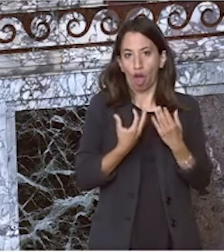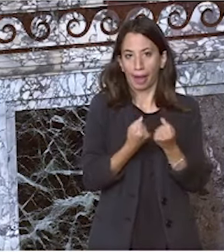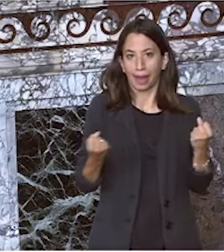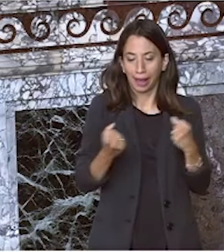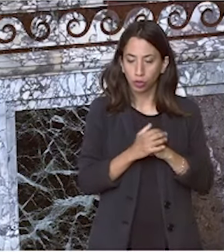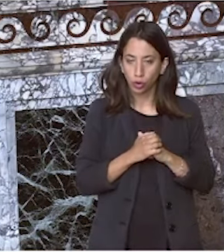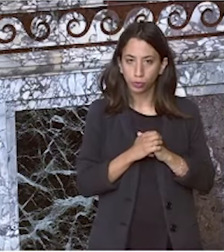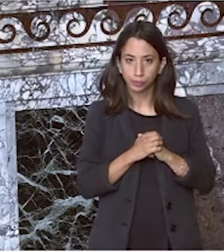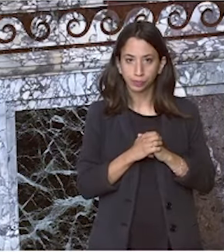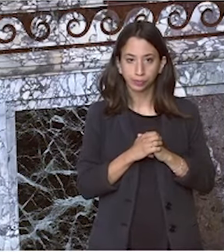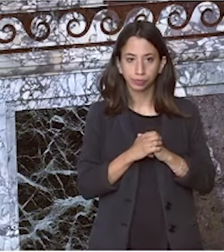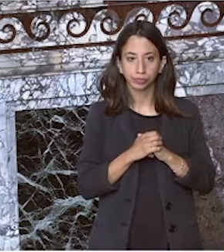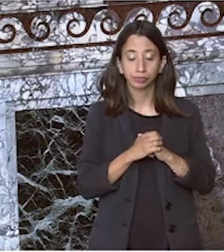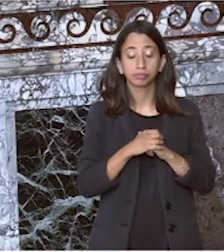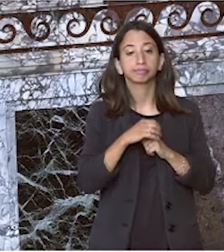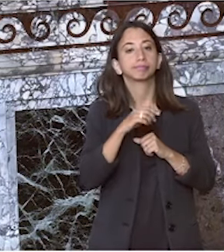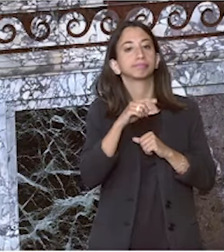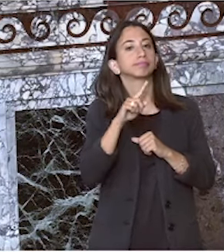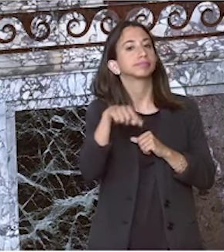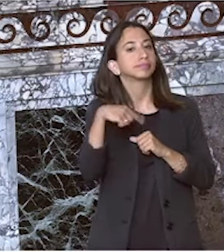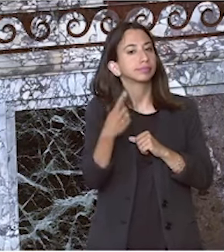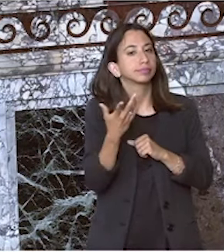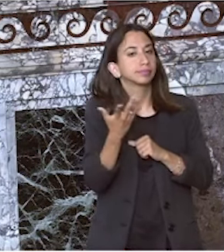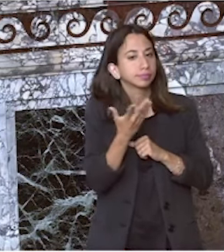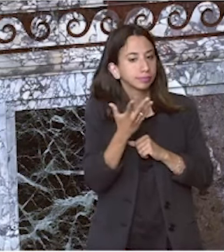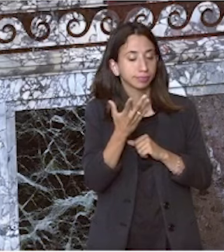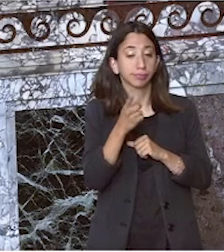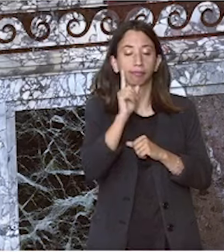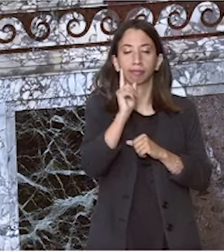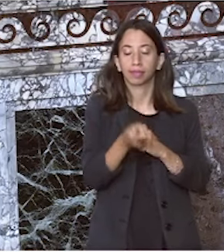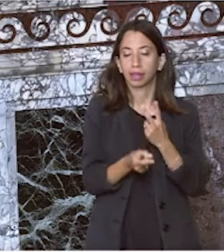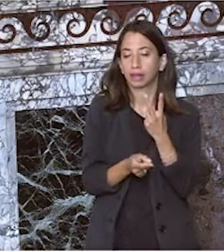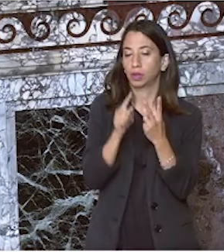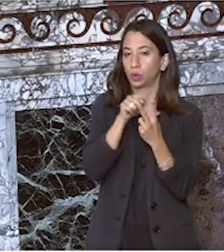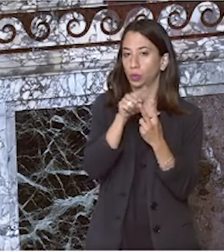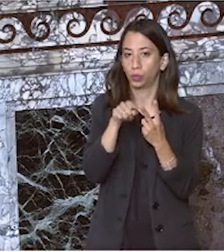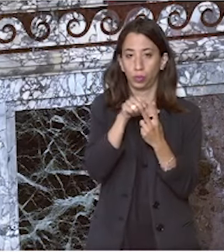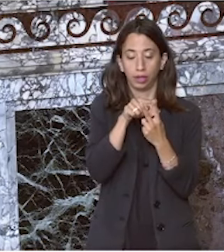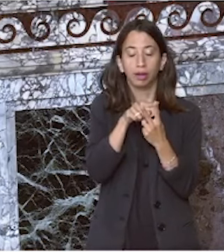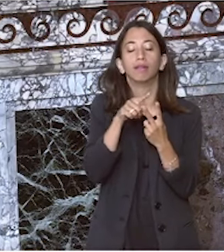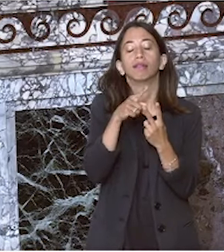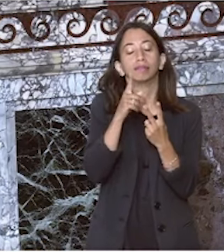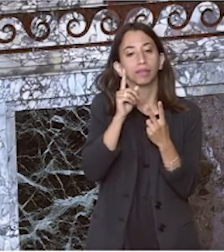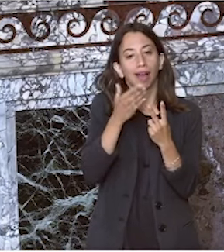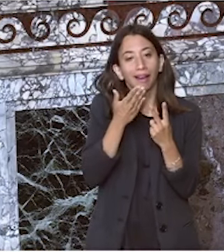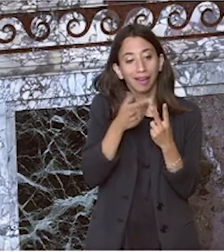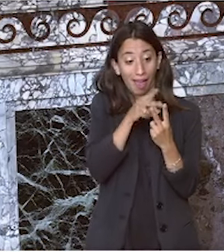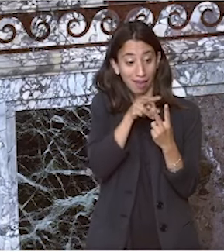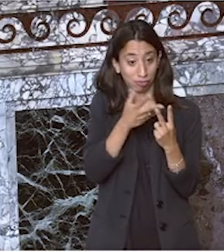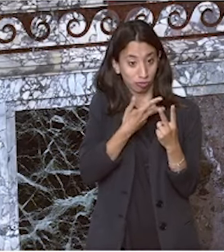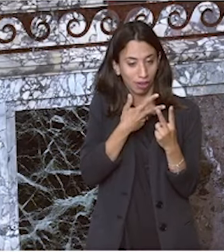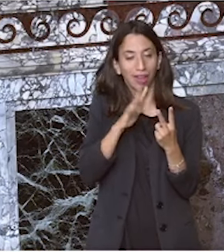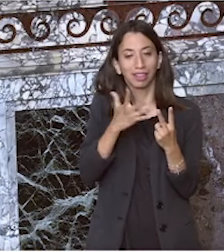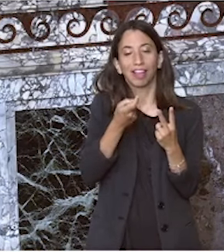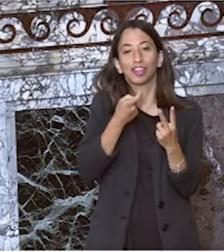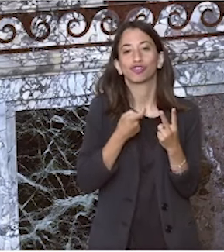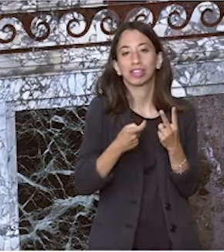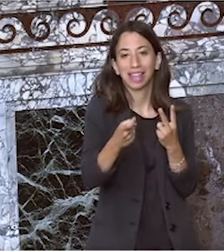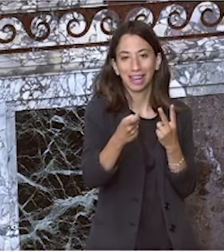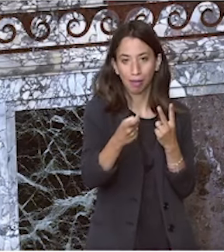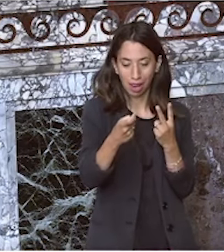Esse riconoscono inoltre la relazione fra le due leve necessarie per rafforzare la sostenibilità dei conti pubblici, la politica di